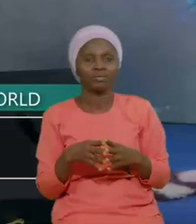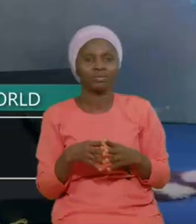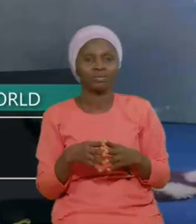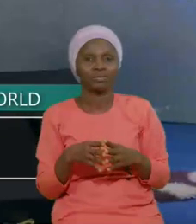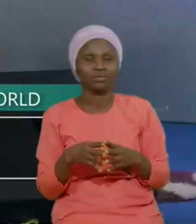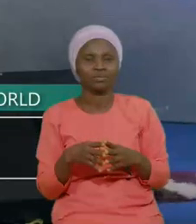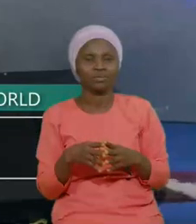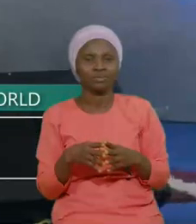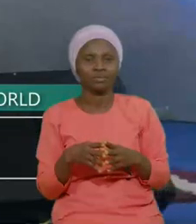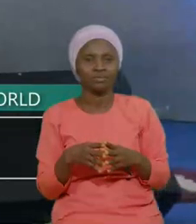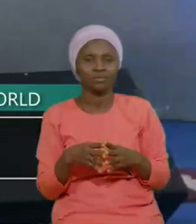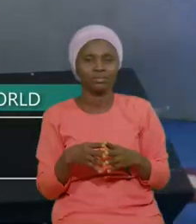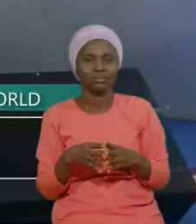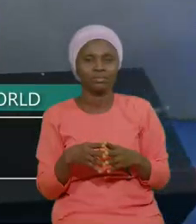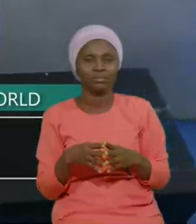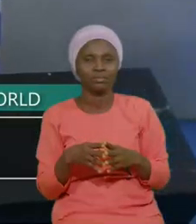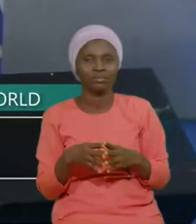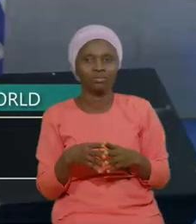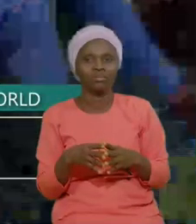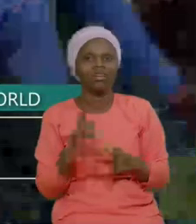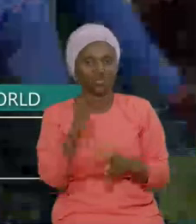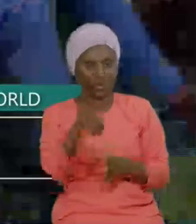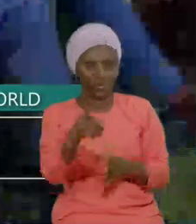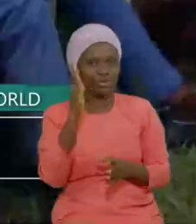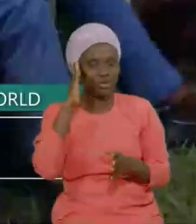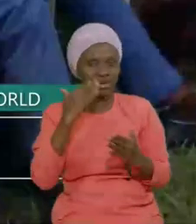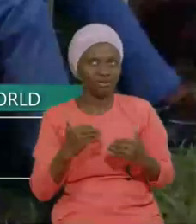Mais ils ont avancé au milieu de l'adversité.